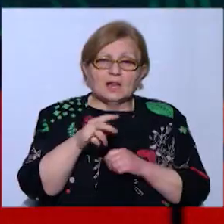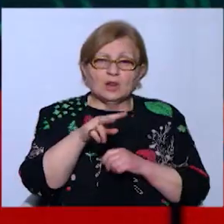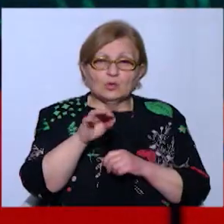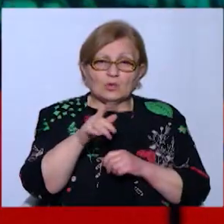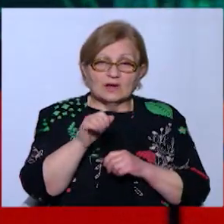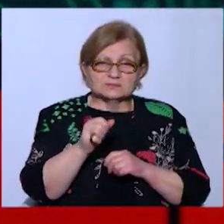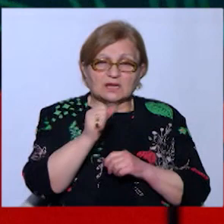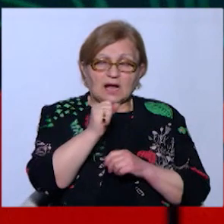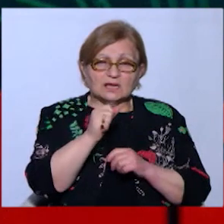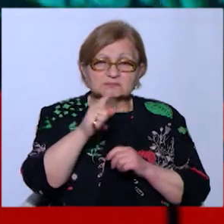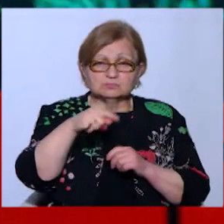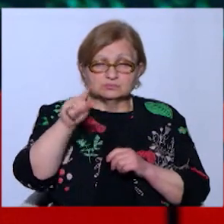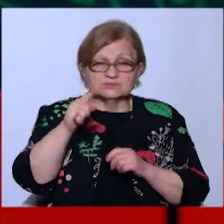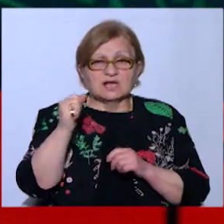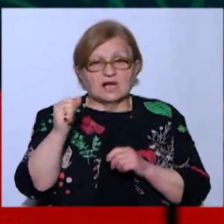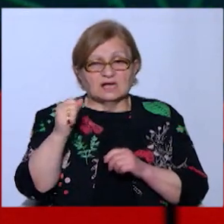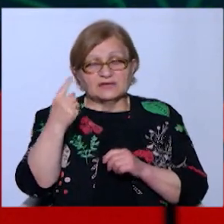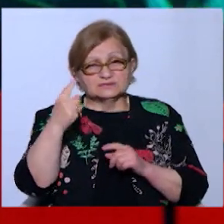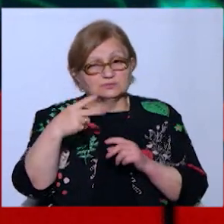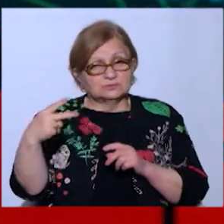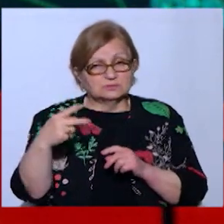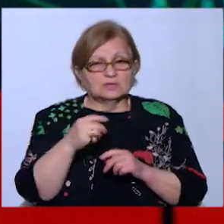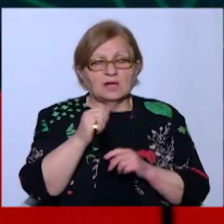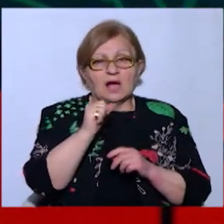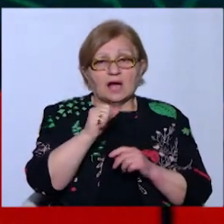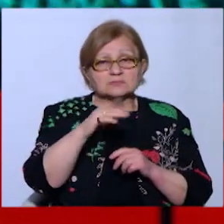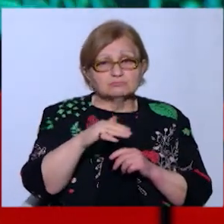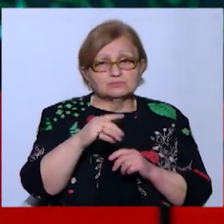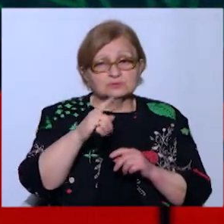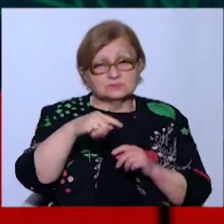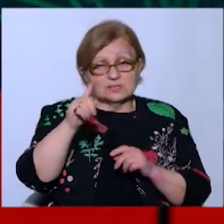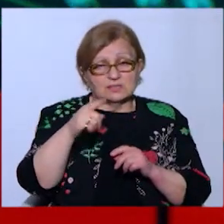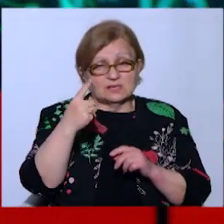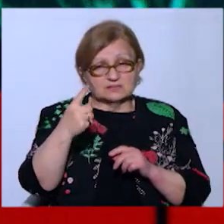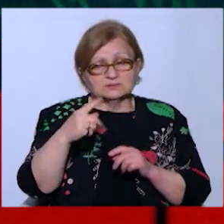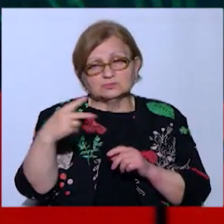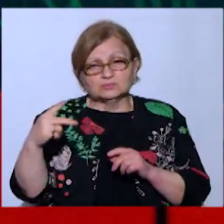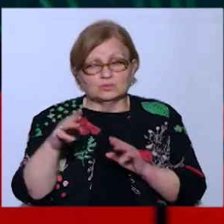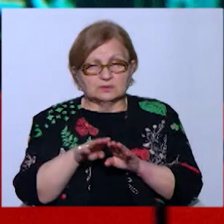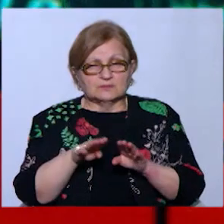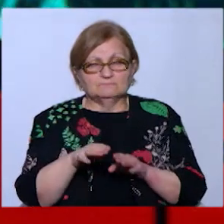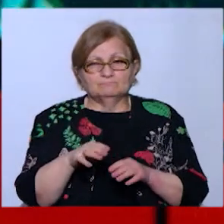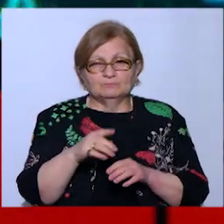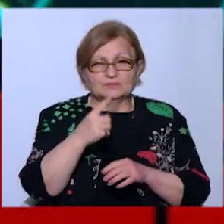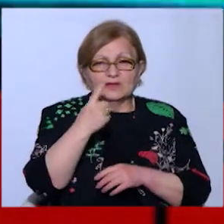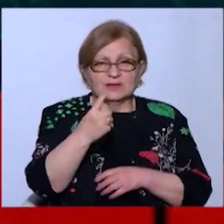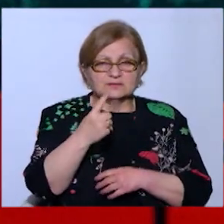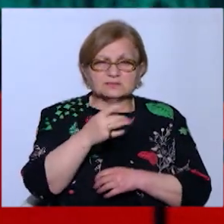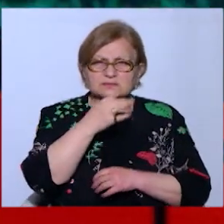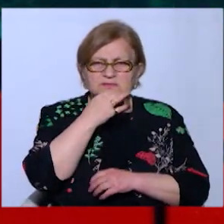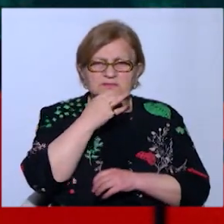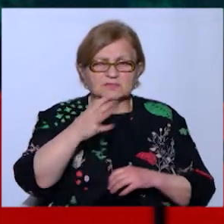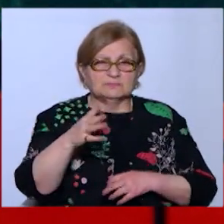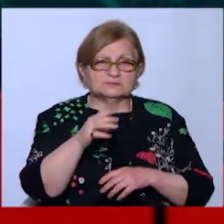100 ფუძით a-დან ეს ერთის ტოლია და ლოგარითმი 100 ფუძით 1-დან ეს ერთის ტოლი არის, რადგან 1 ეს არის